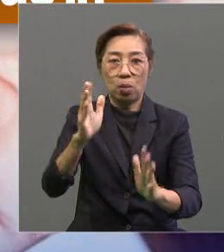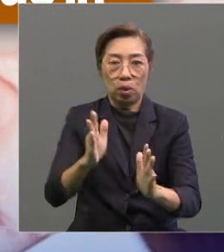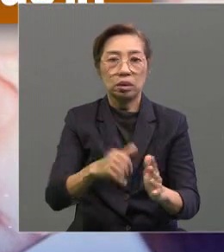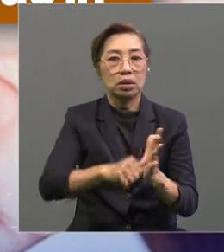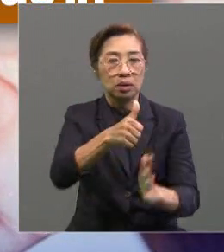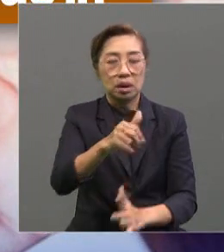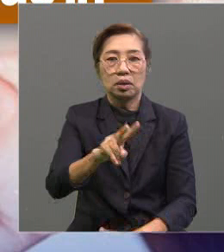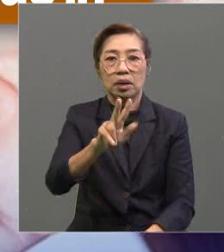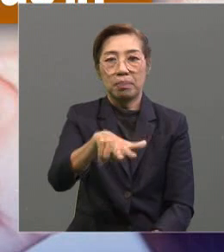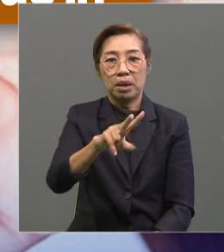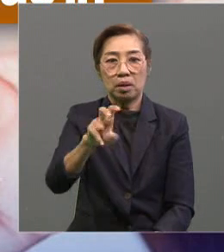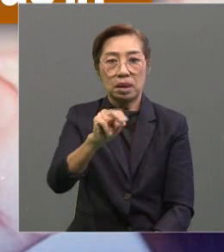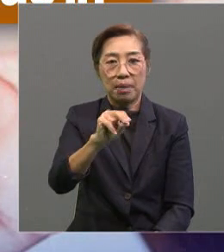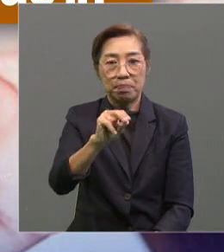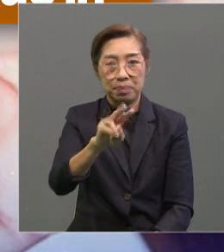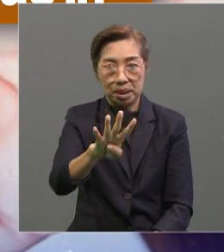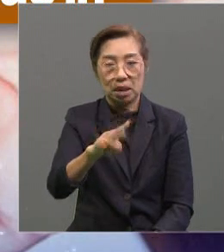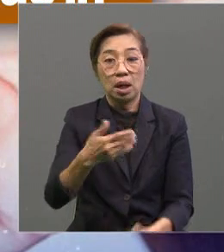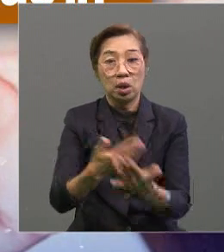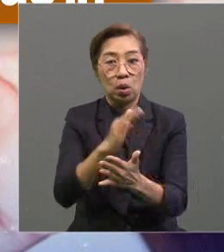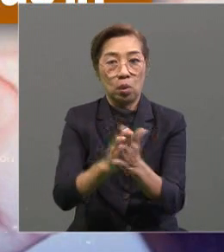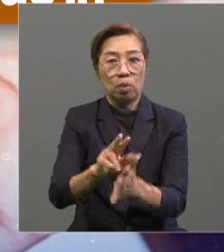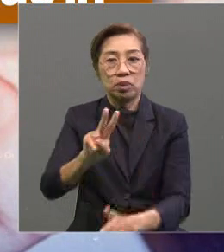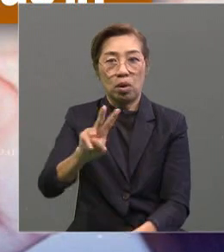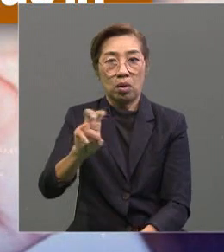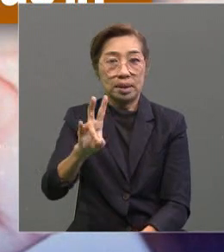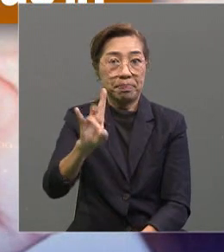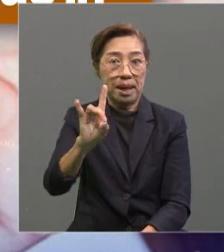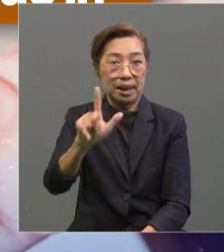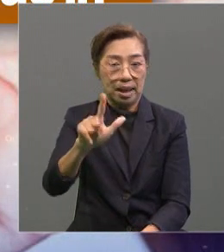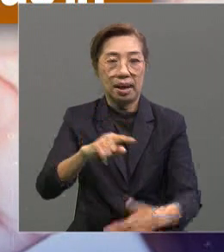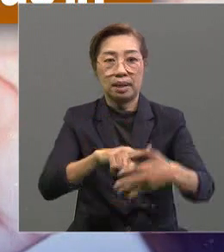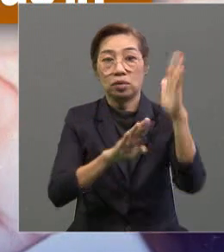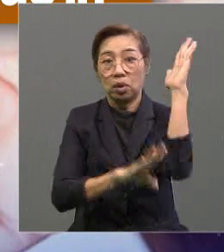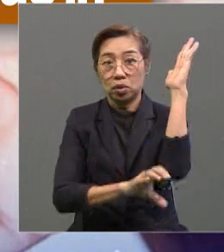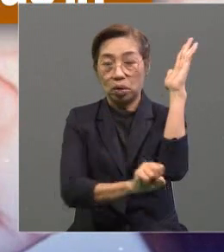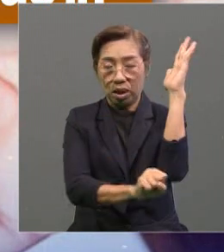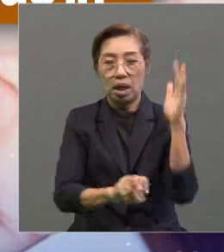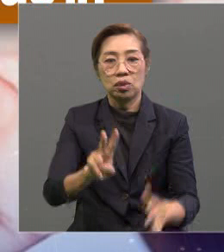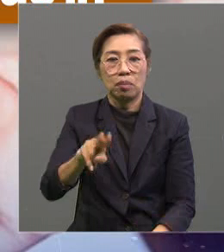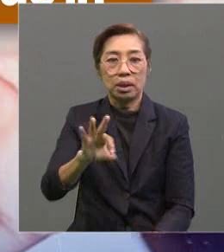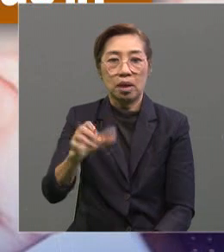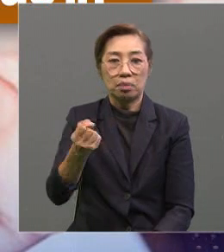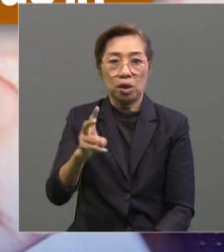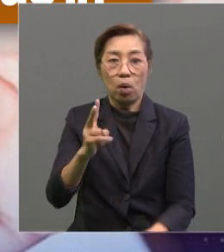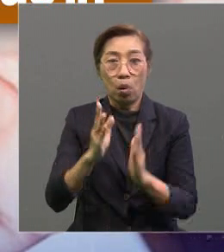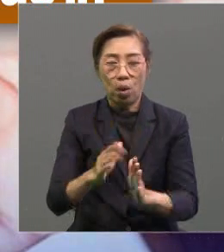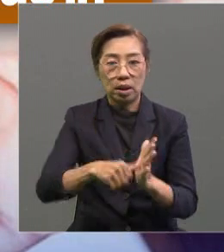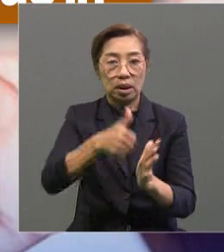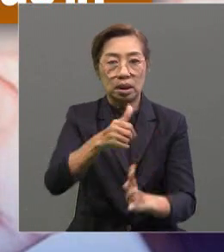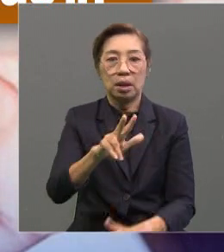4,490คนมูลหนี้ 278ล้านบาทสงขลาค่ะ2912คนเจ้าหนี้